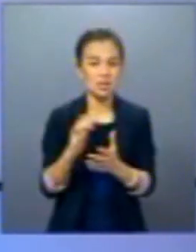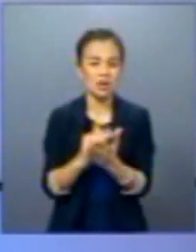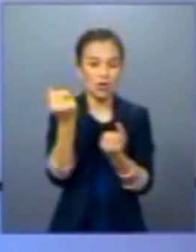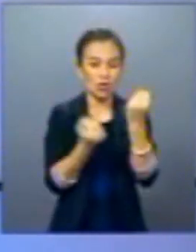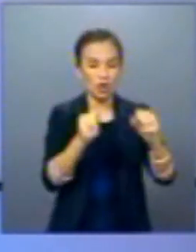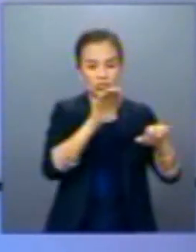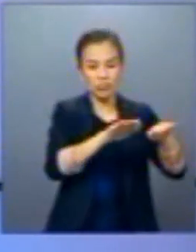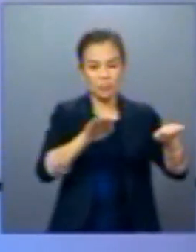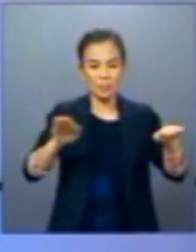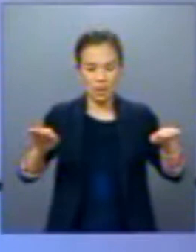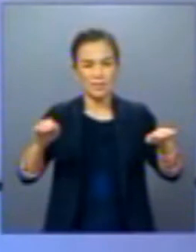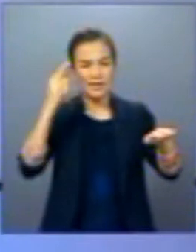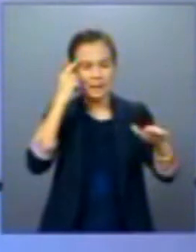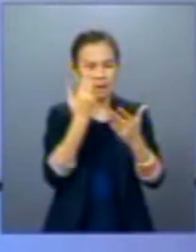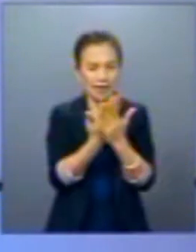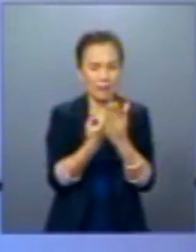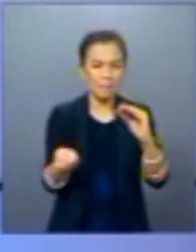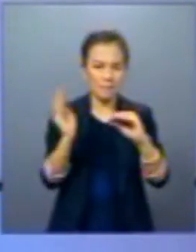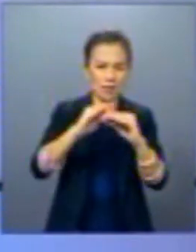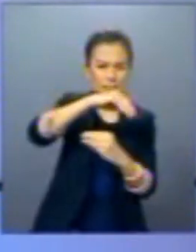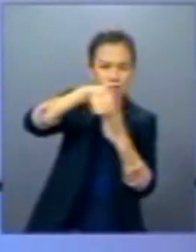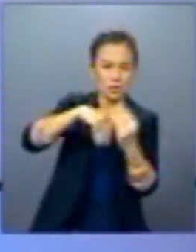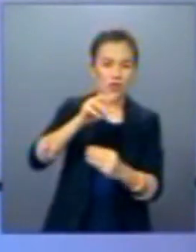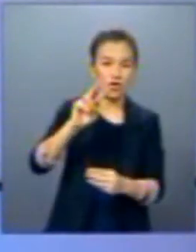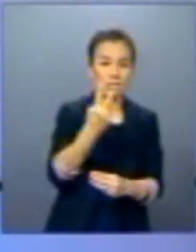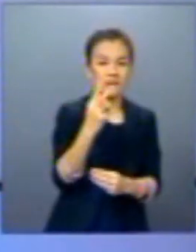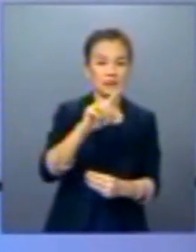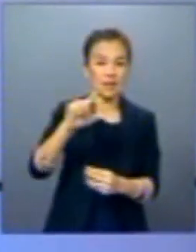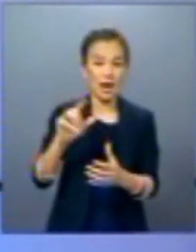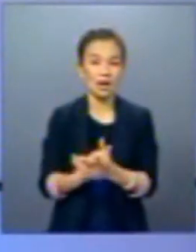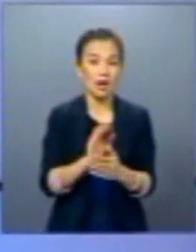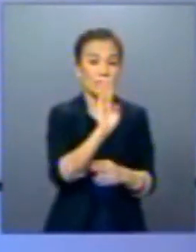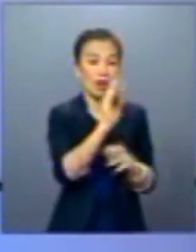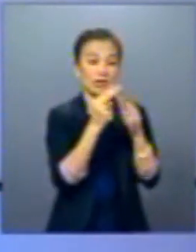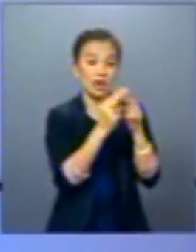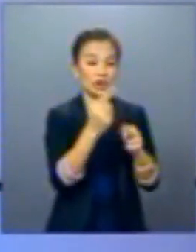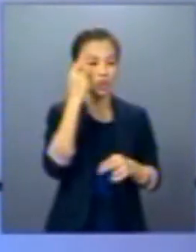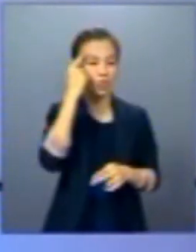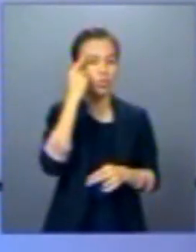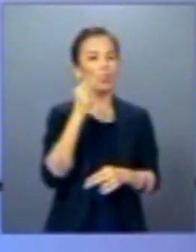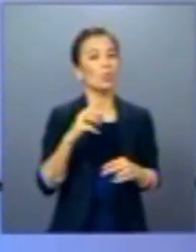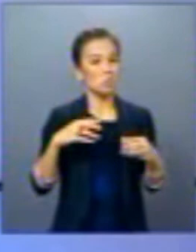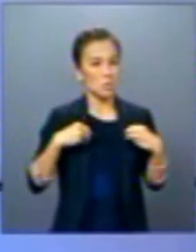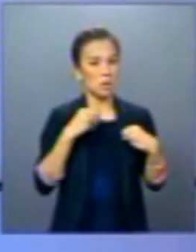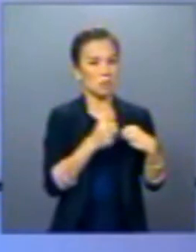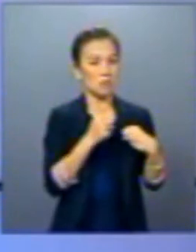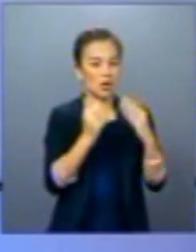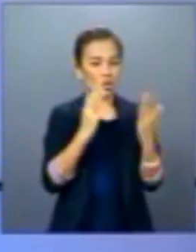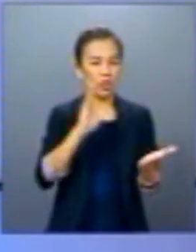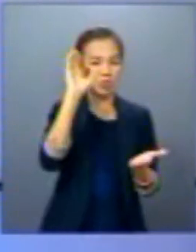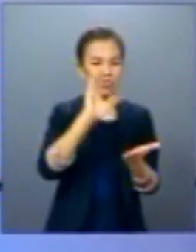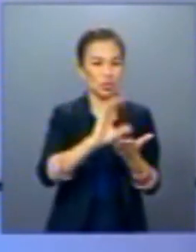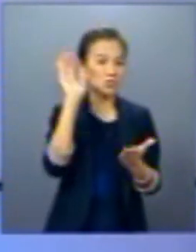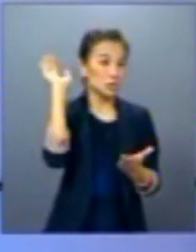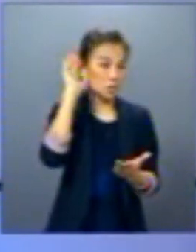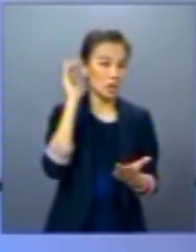เพิ่มขึ้นประมาณ 20,000 ล้านบาทนะคะมาตรการที่ออกมาแบบนี้เอกชนขานรับทันทีค่ะเพราะเชื่อว่าจะทำให้นักลงทุนมีความเชื่อมั่น